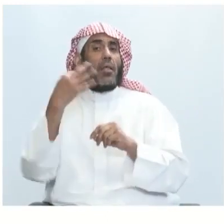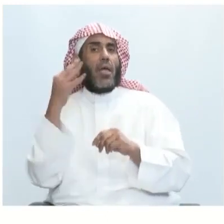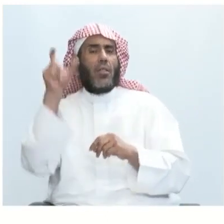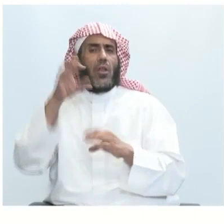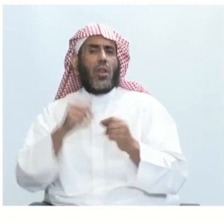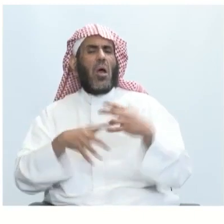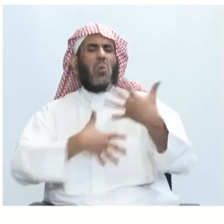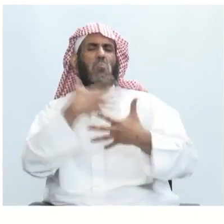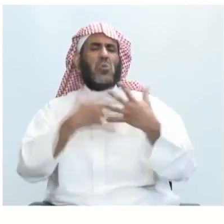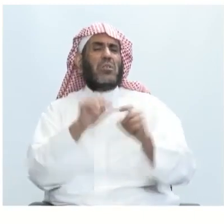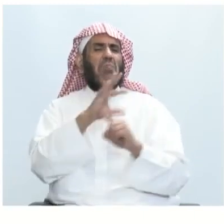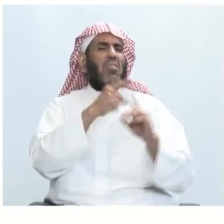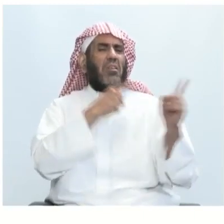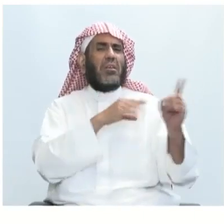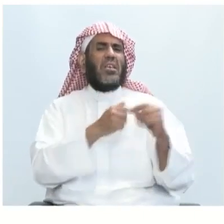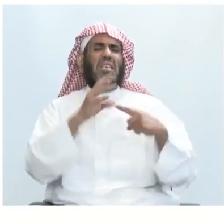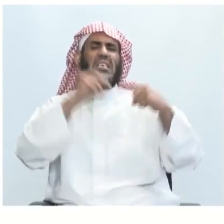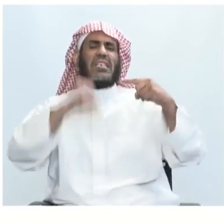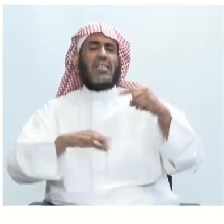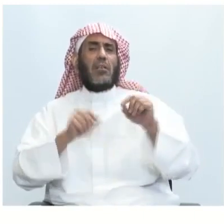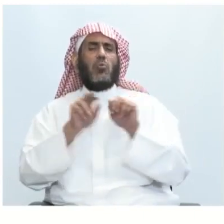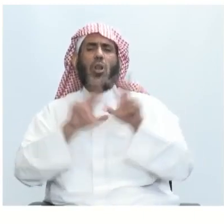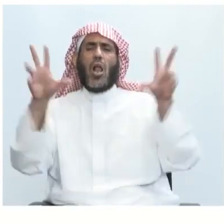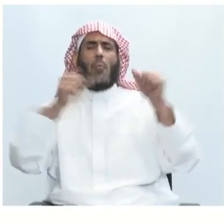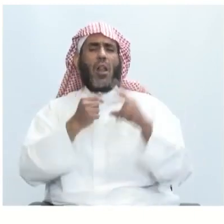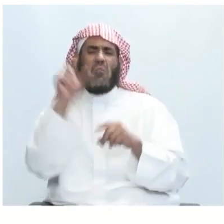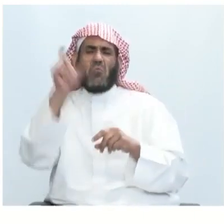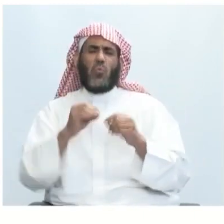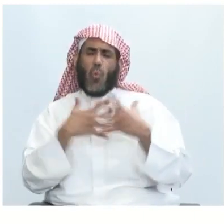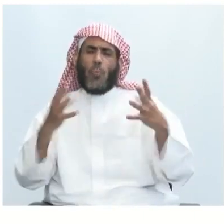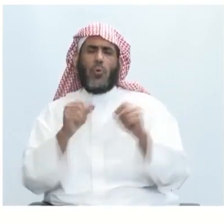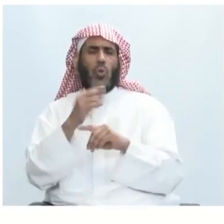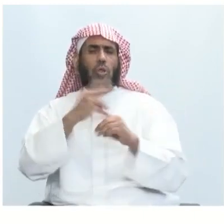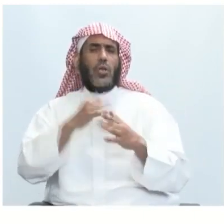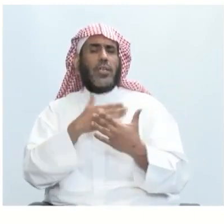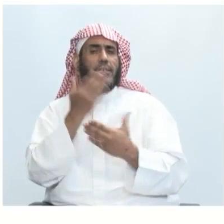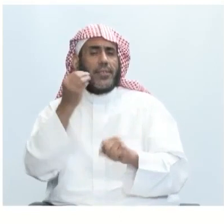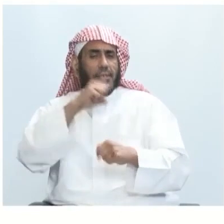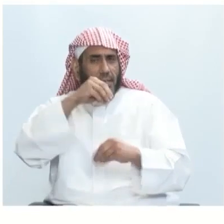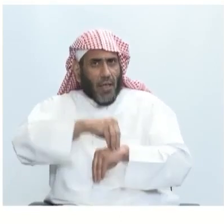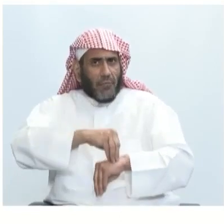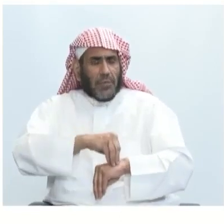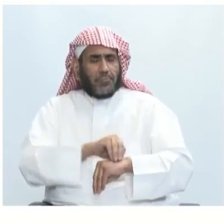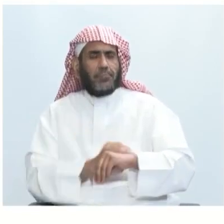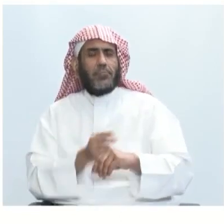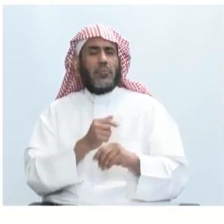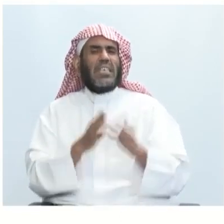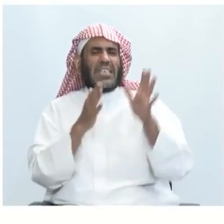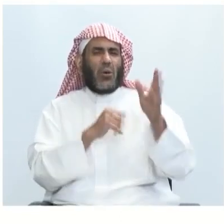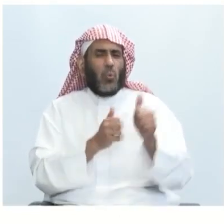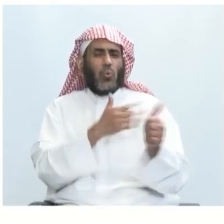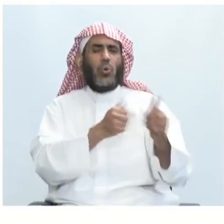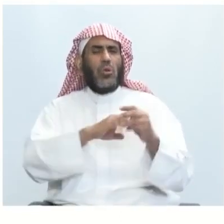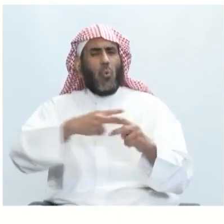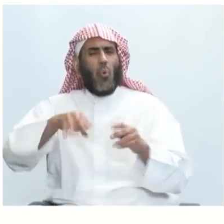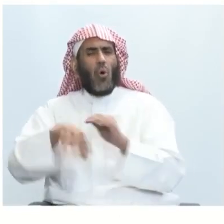ان مشكله التاثير السلبي للاعلام على الفرد كبير وتاثيره الى جانب الى في جانب يقود الى جوانب